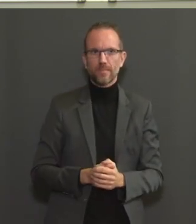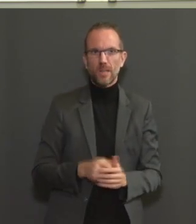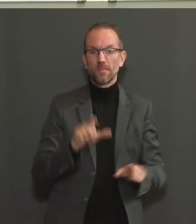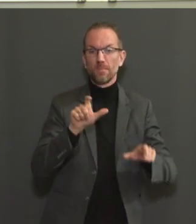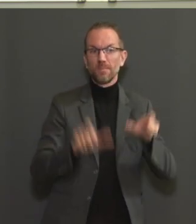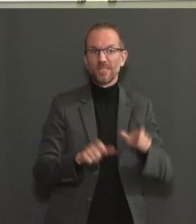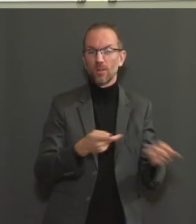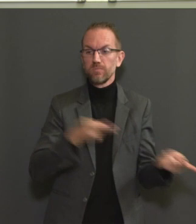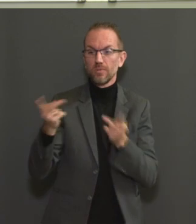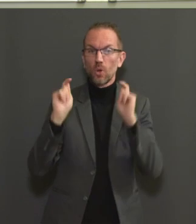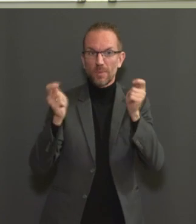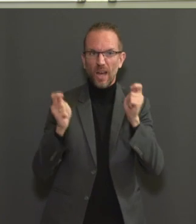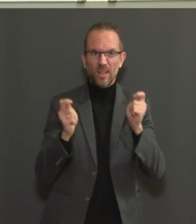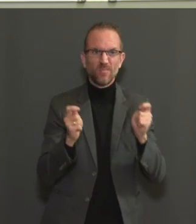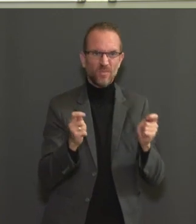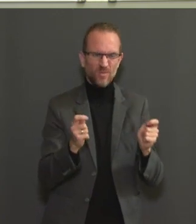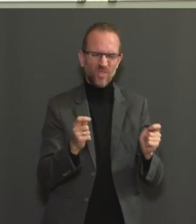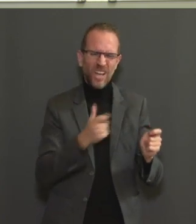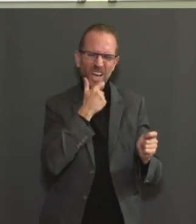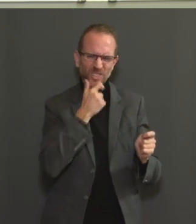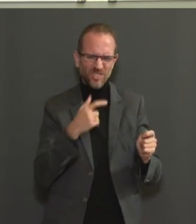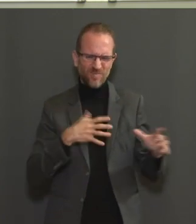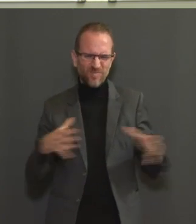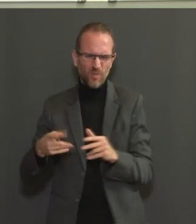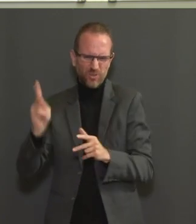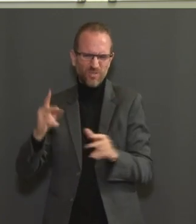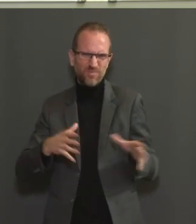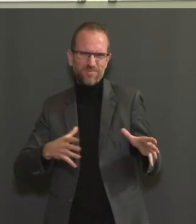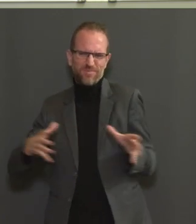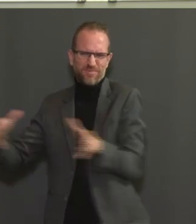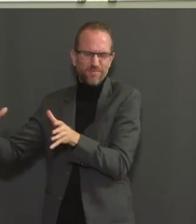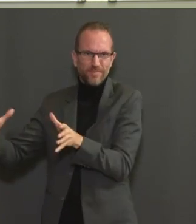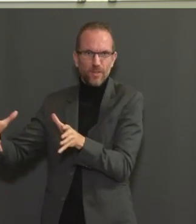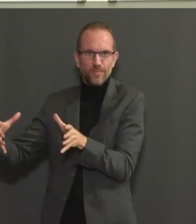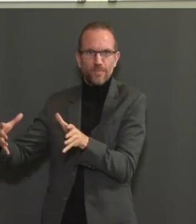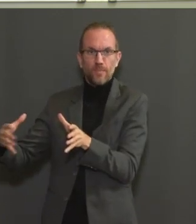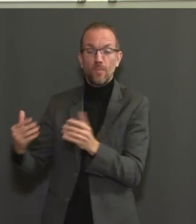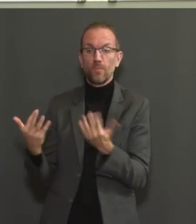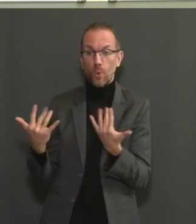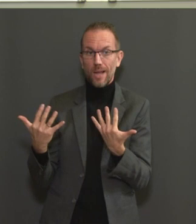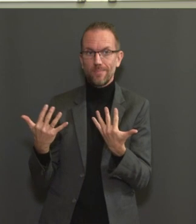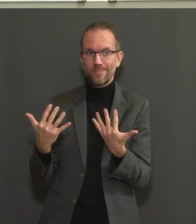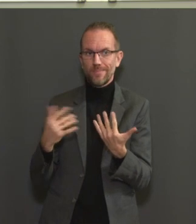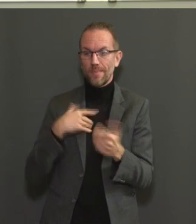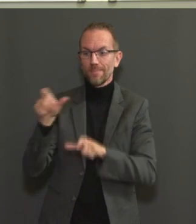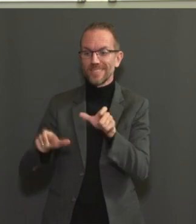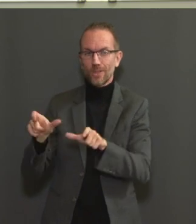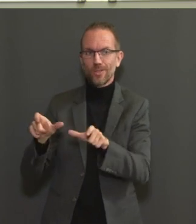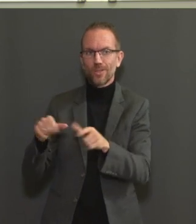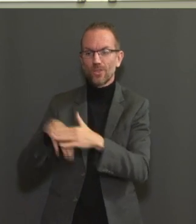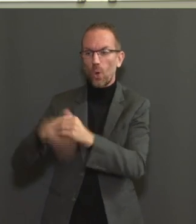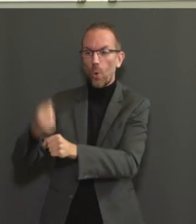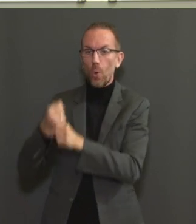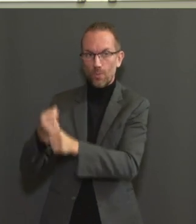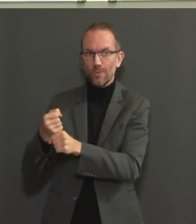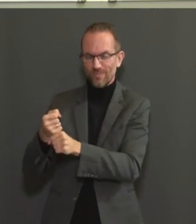augmente sans doute parce qu'il s'agit, entre autres, d'hospitalisation de personnes venant des foyers qui